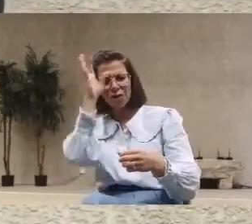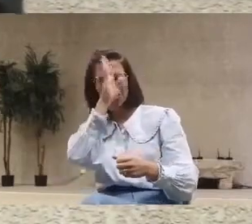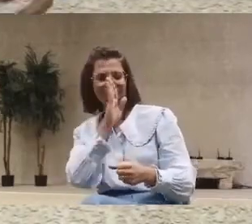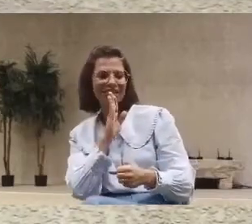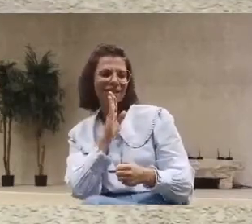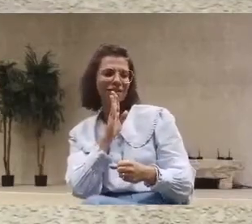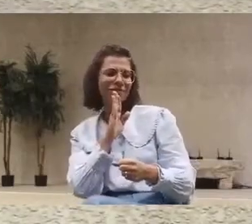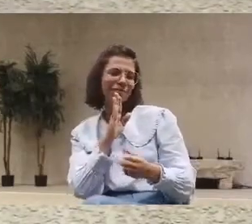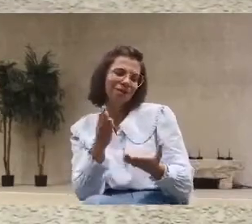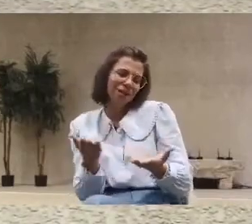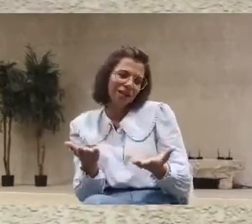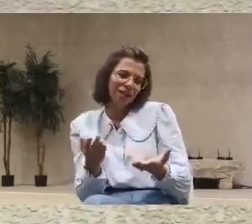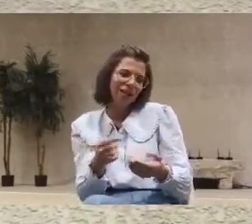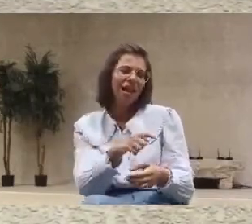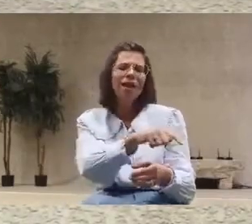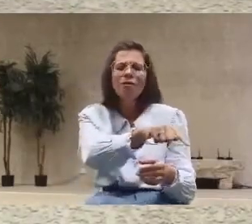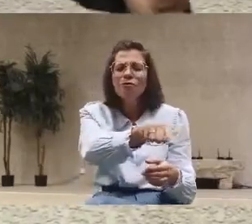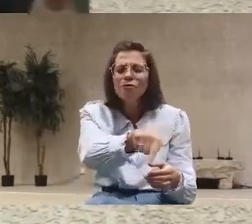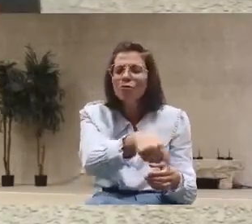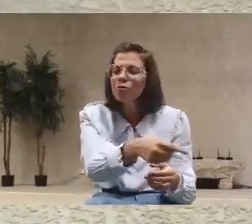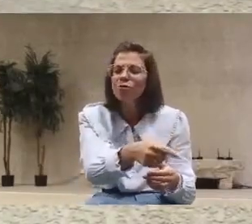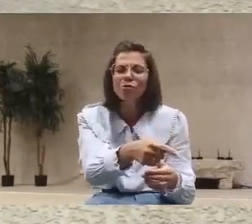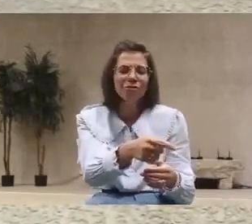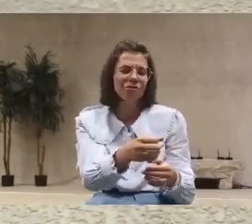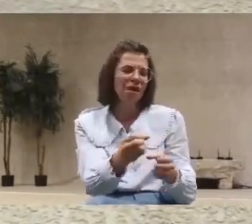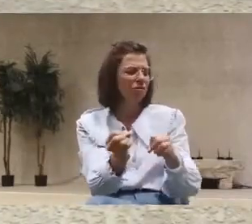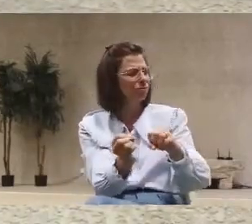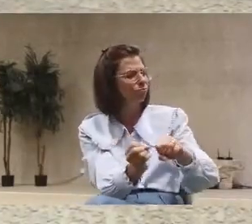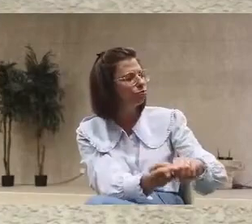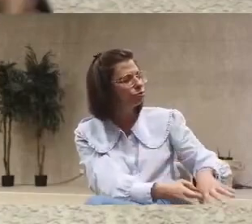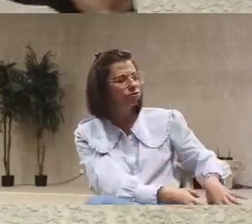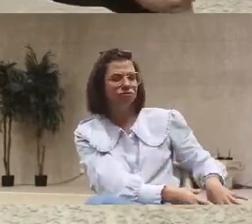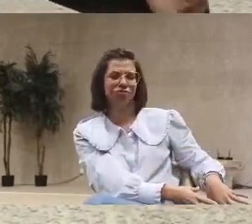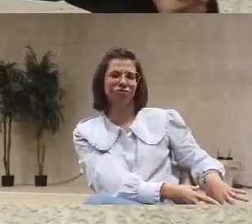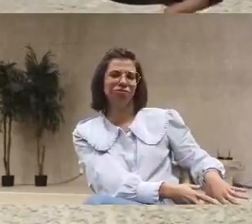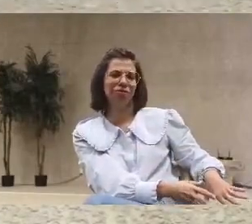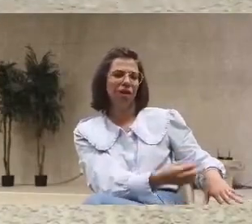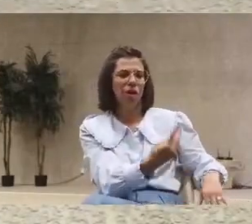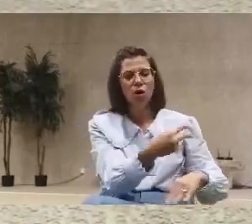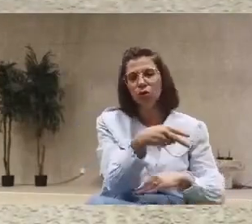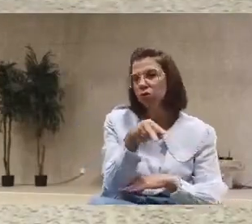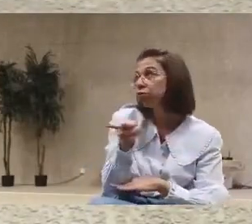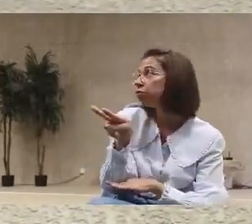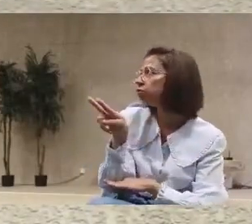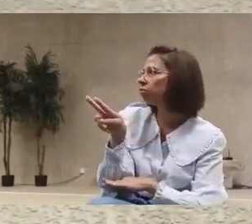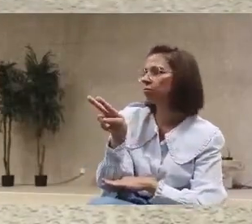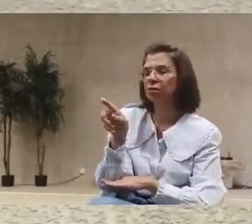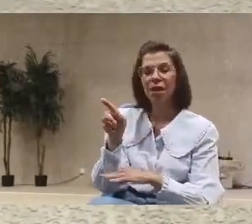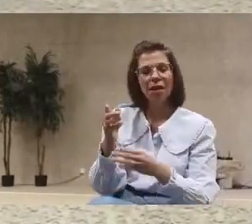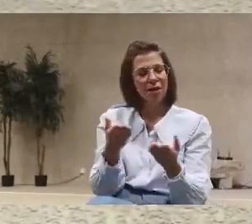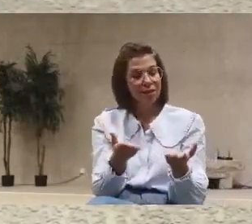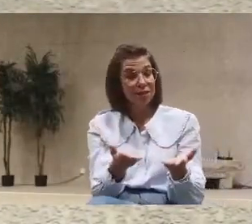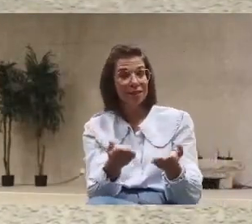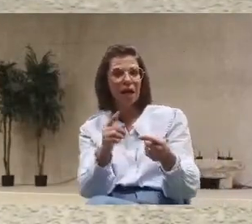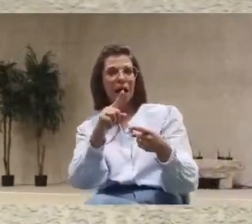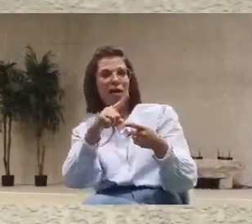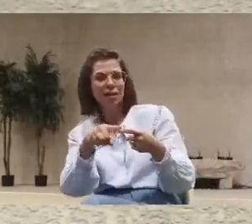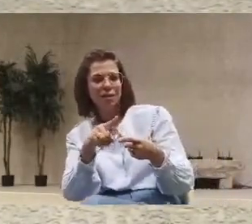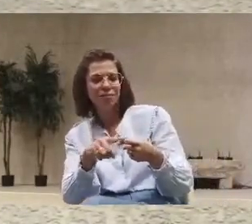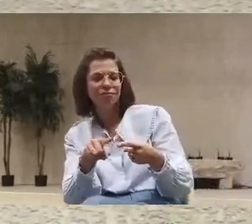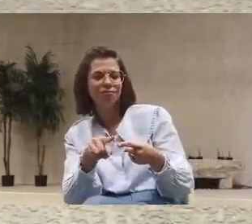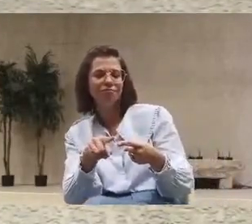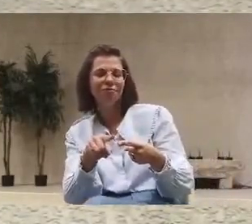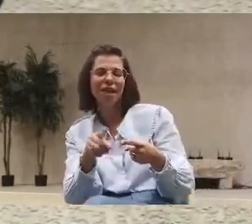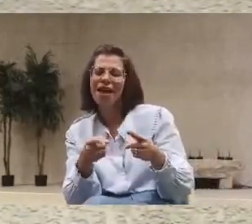vous allez chercher ce qui est juste aux yeux de Dieu. Et vous allez comprendre ce qui est le plus important, ce que Dieu